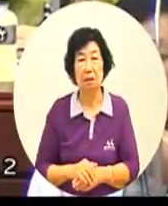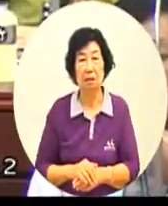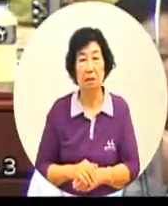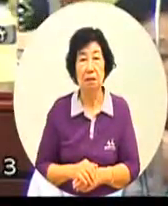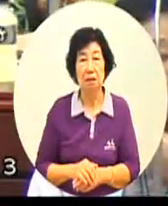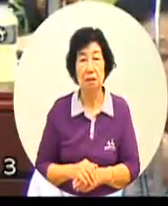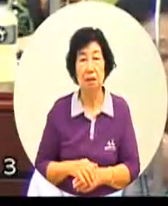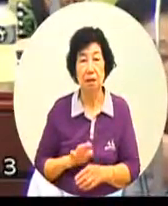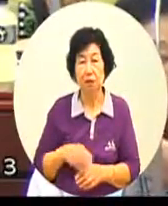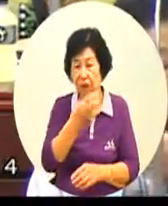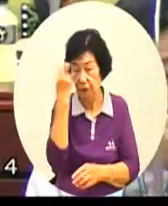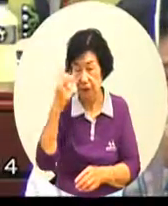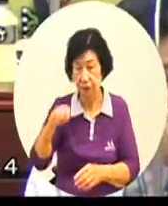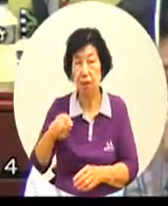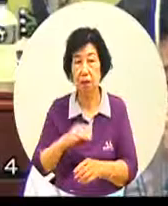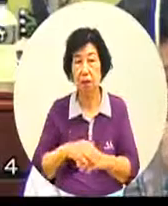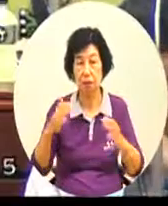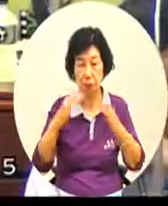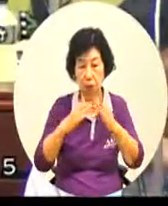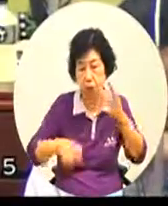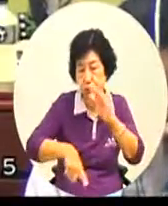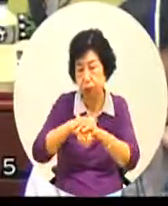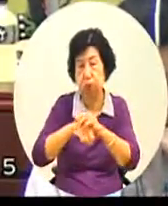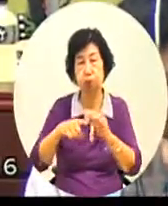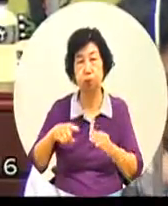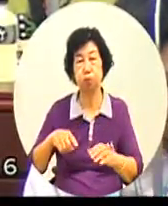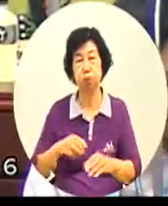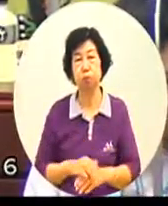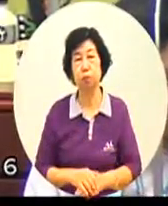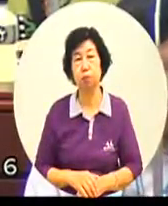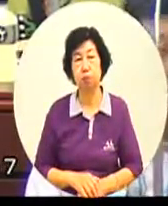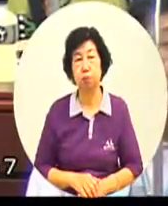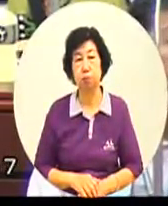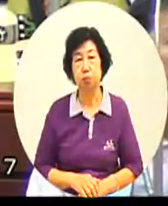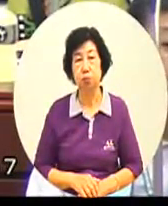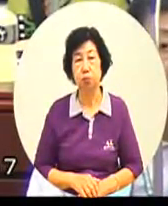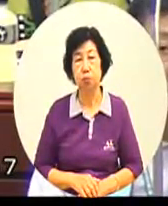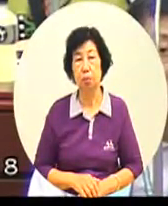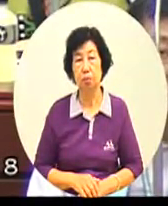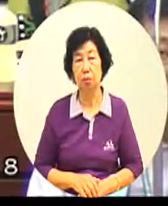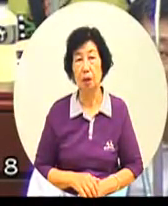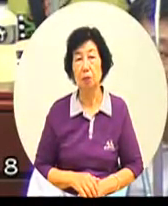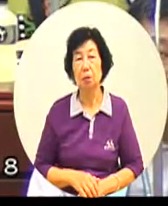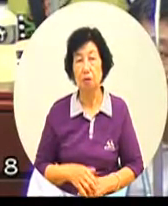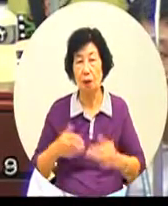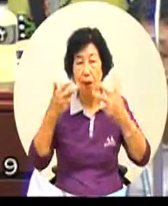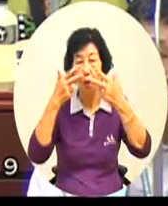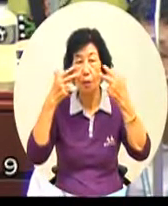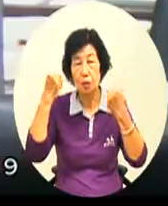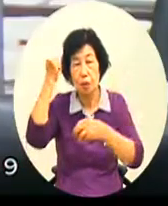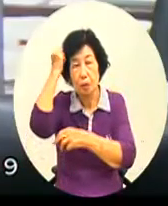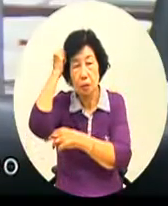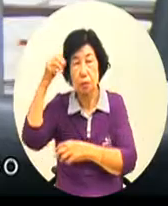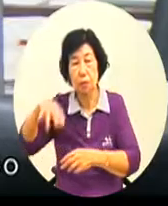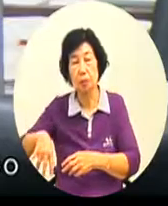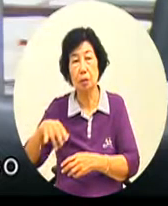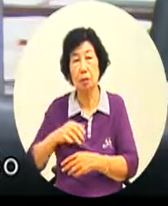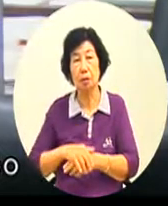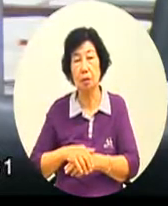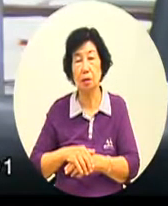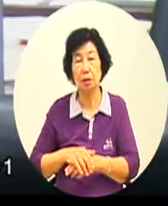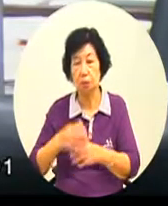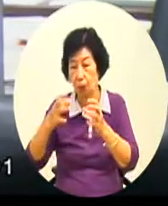于违建哈，违建。所以在这个部分呢，监察院也 其实，在原住民部落也不一定都是建筑物，也